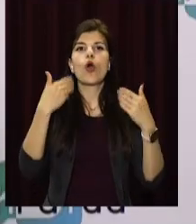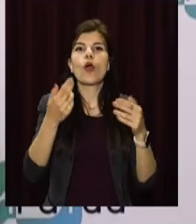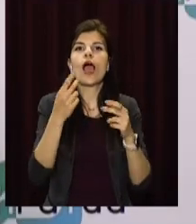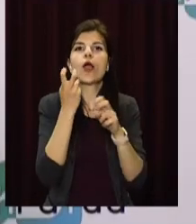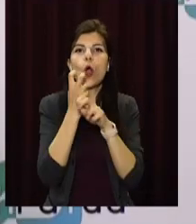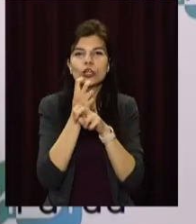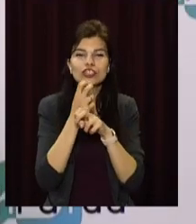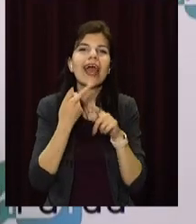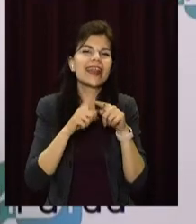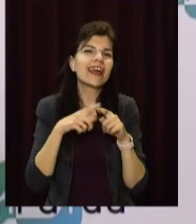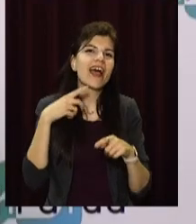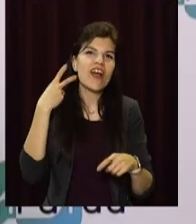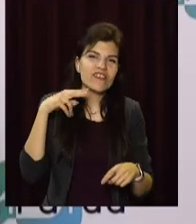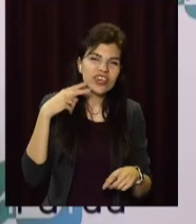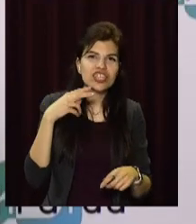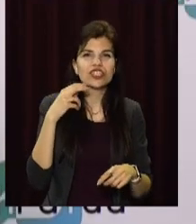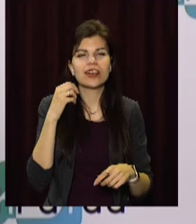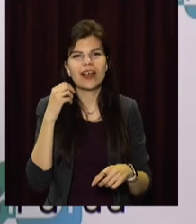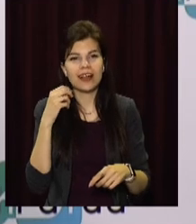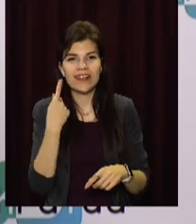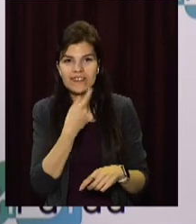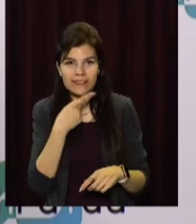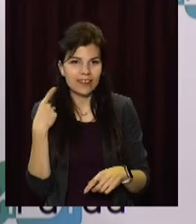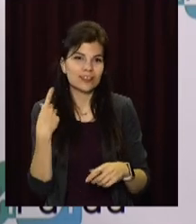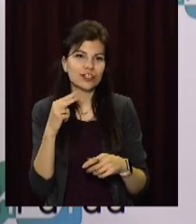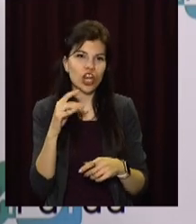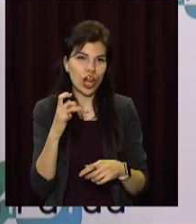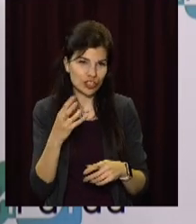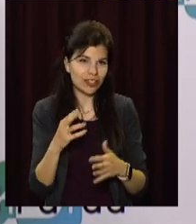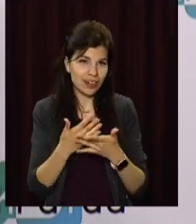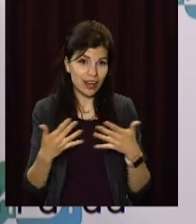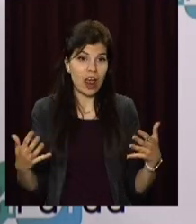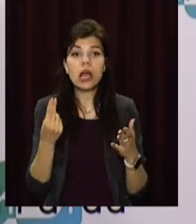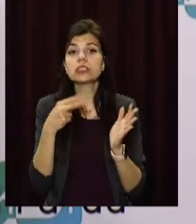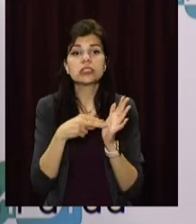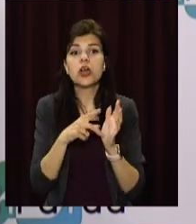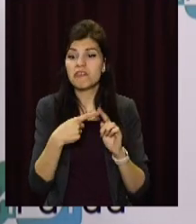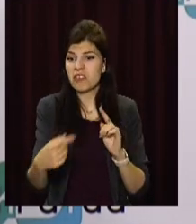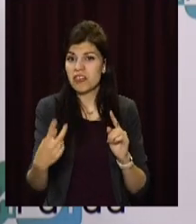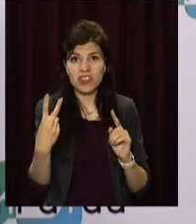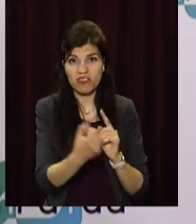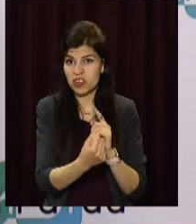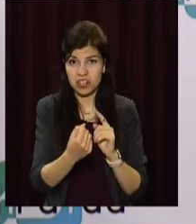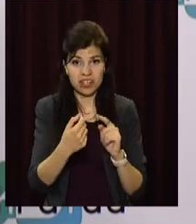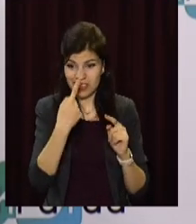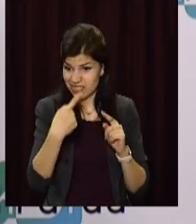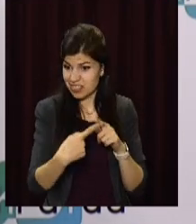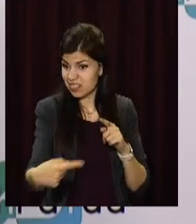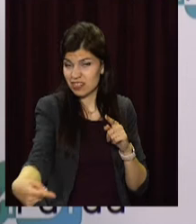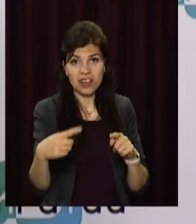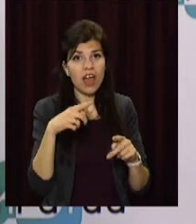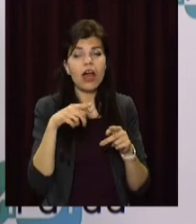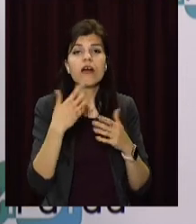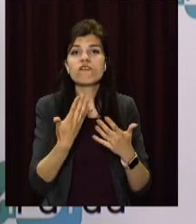Що стосується цін, можемо на сьогодні констатувати це за два тижні різке зниження цін на тепличні